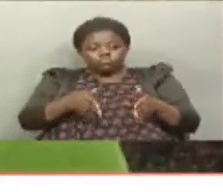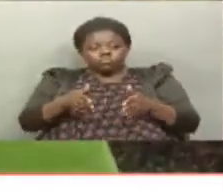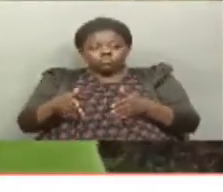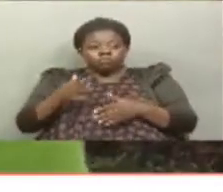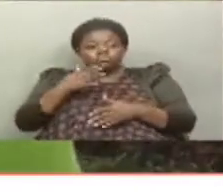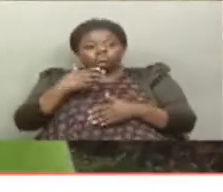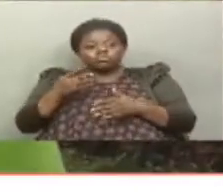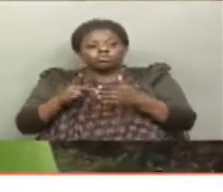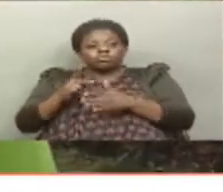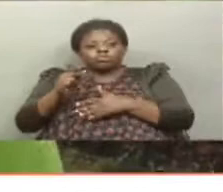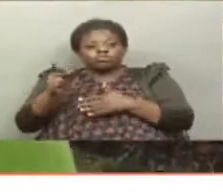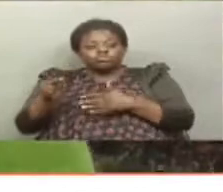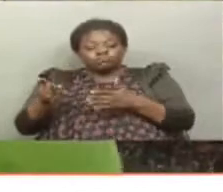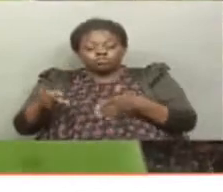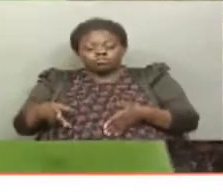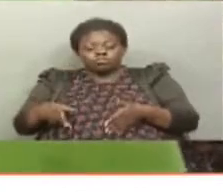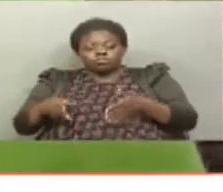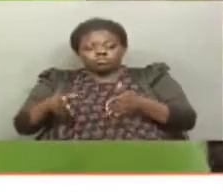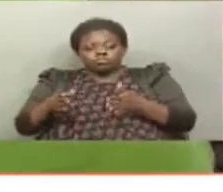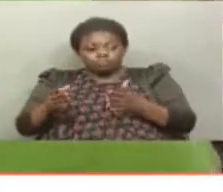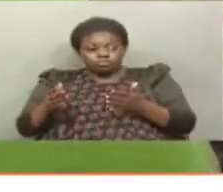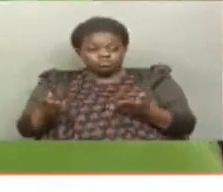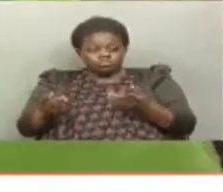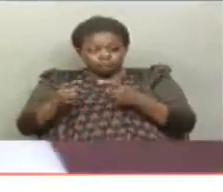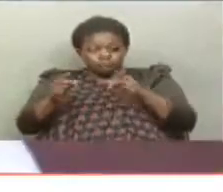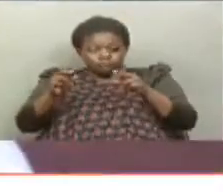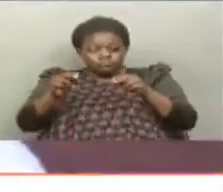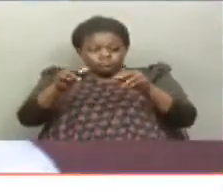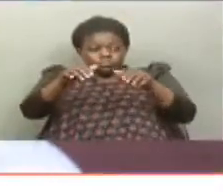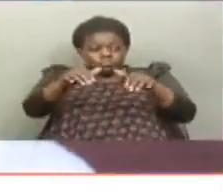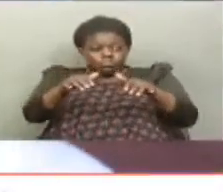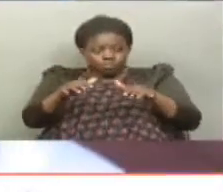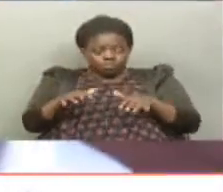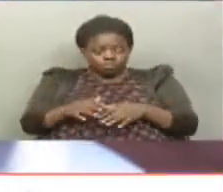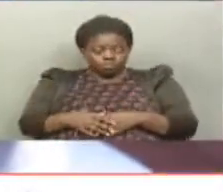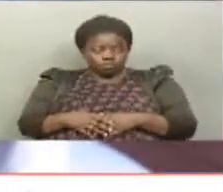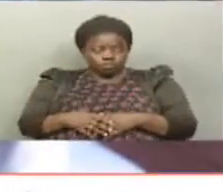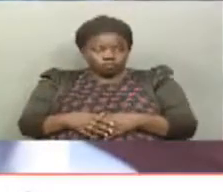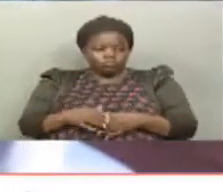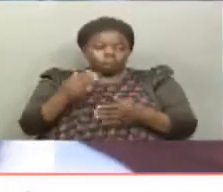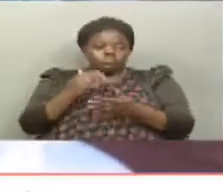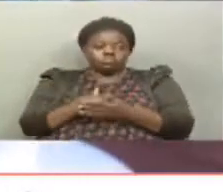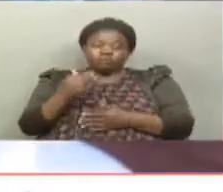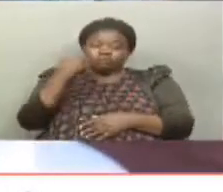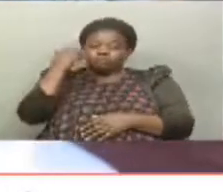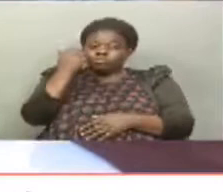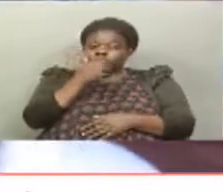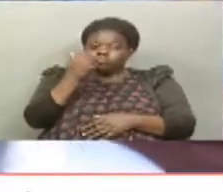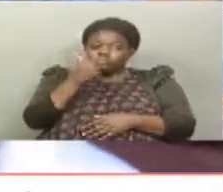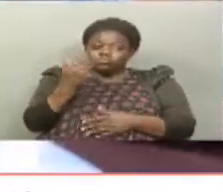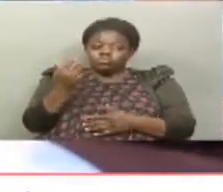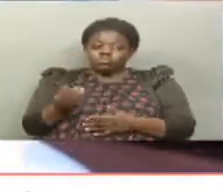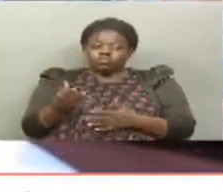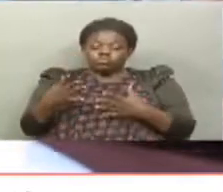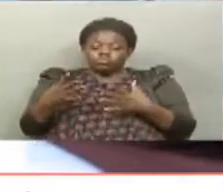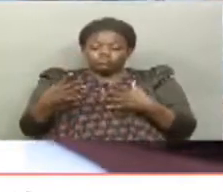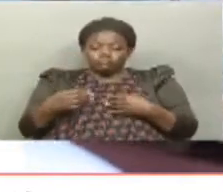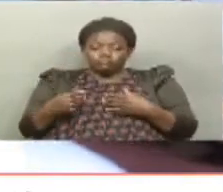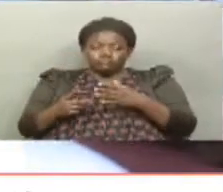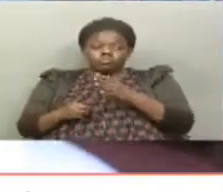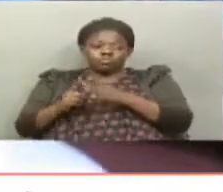bagala abakompasetinga ab'ekkubo naye nga wali malala awo ove mukatemba ate enkulaakulana egende mu maaso batukolera